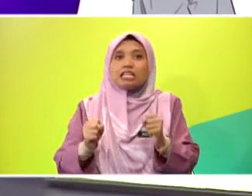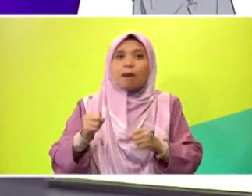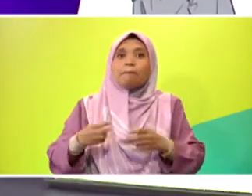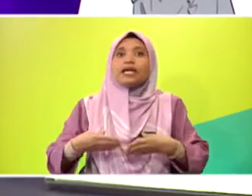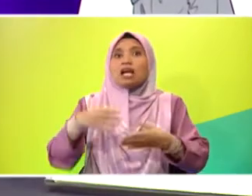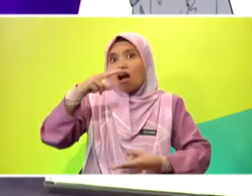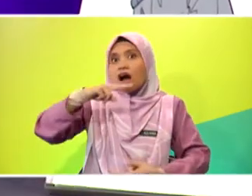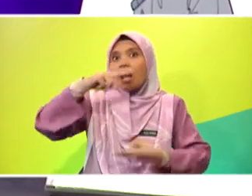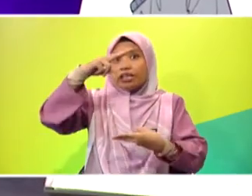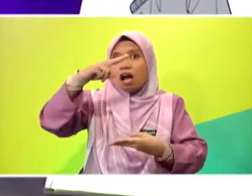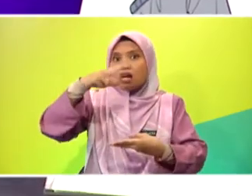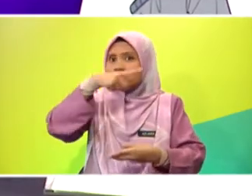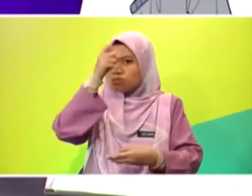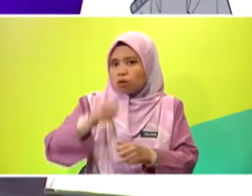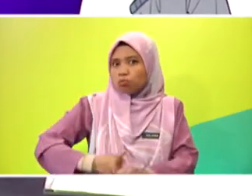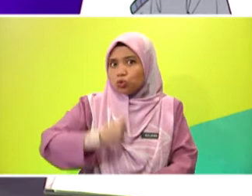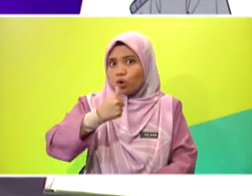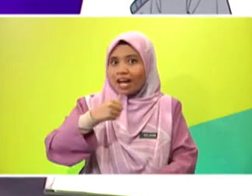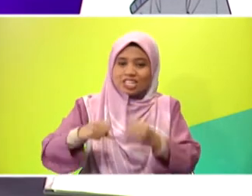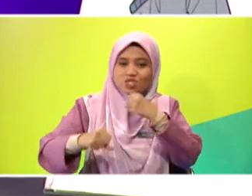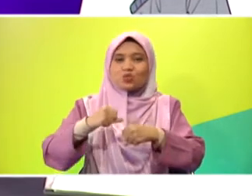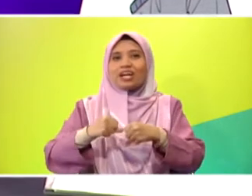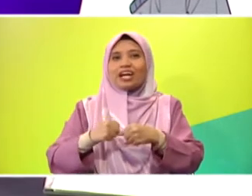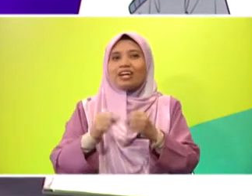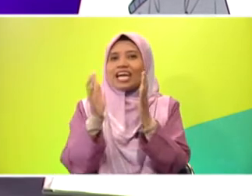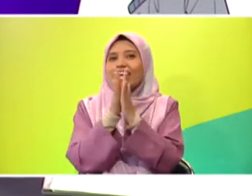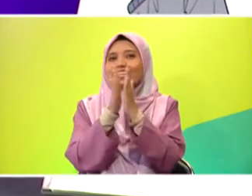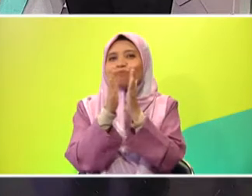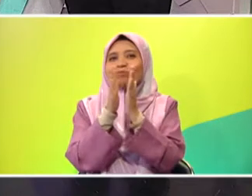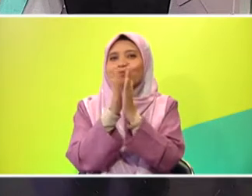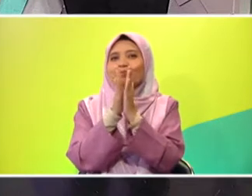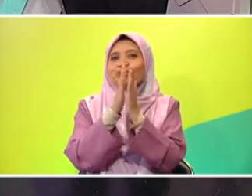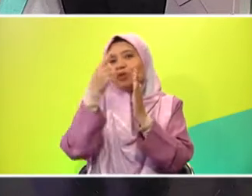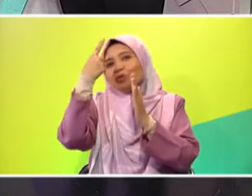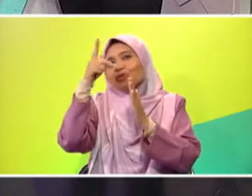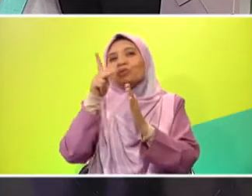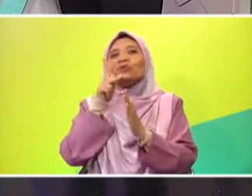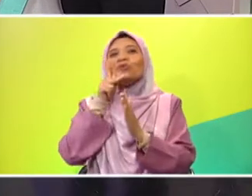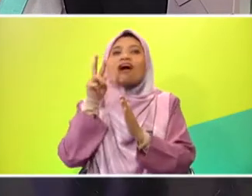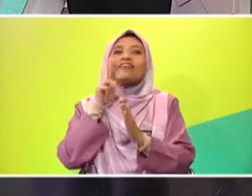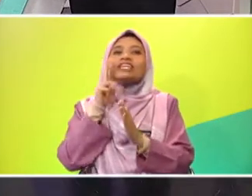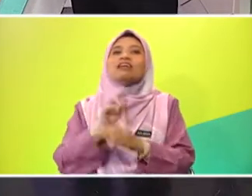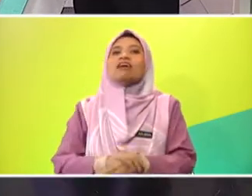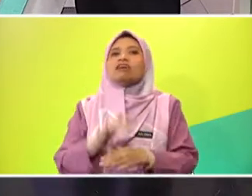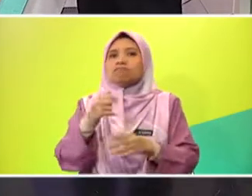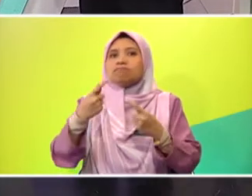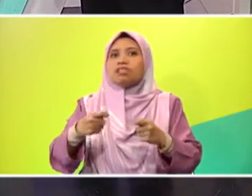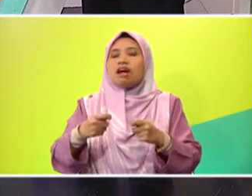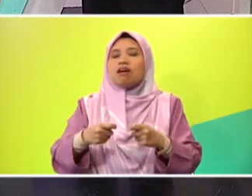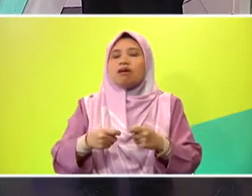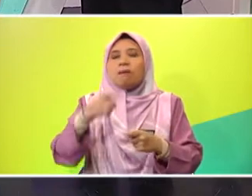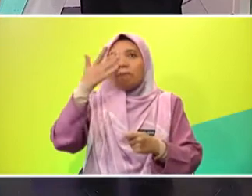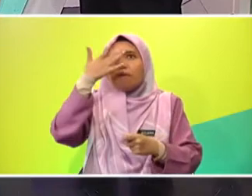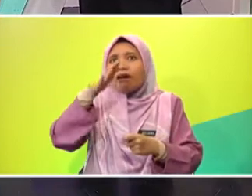jago mesti juara suka Iya bagus begitu Bukan kemerdekaan Indonesia semua yang telah berjaya